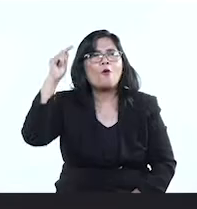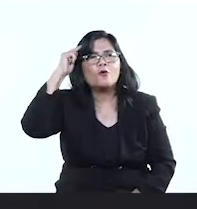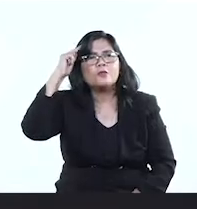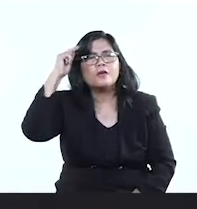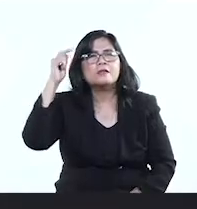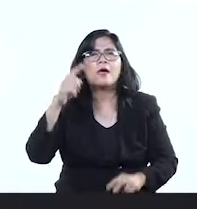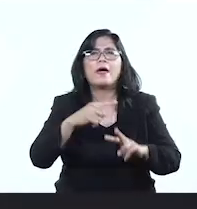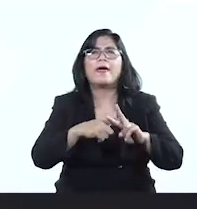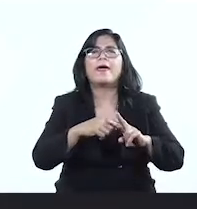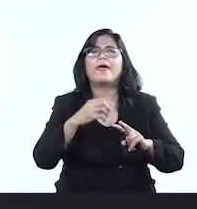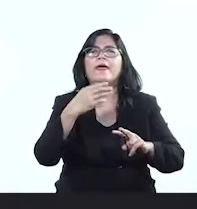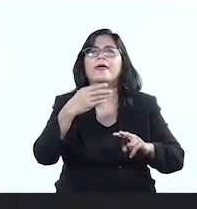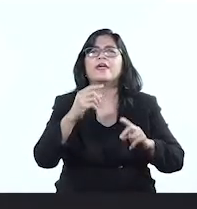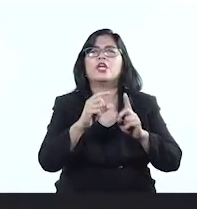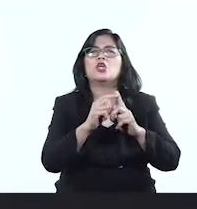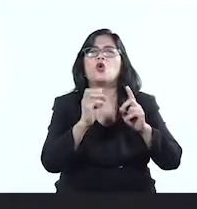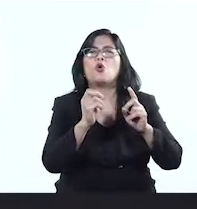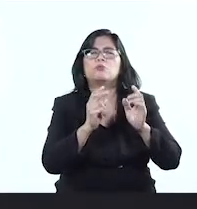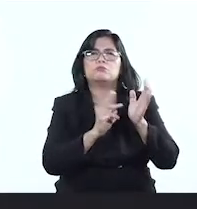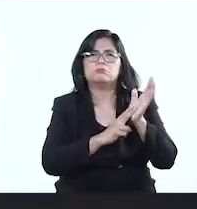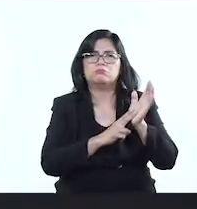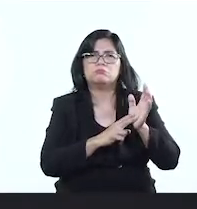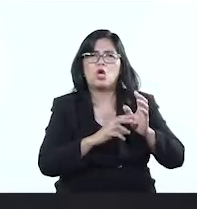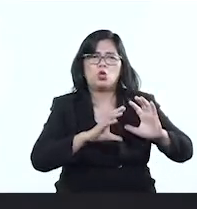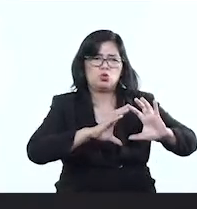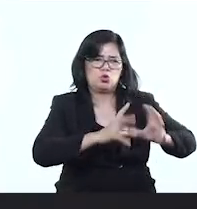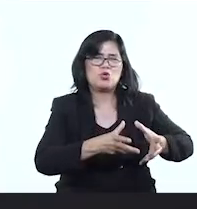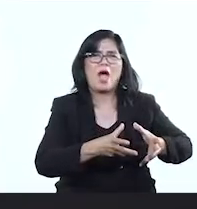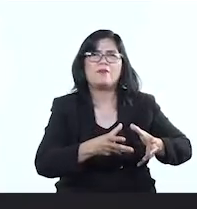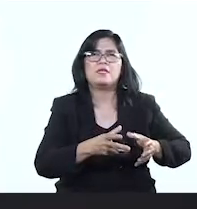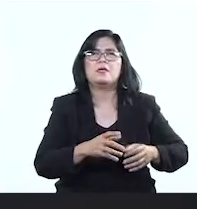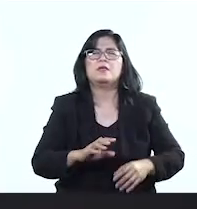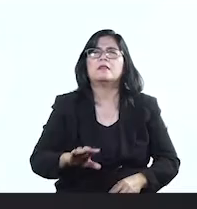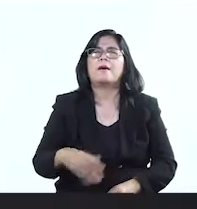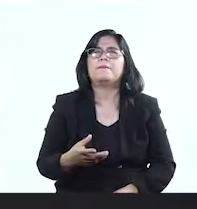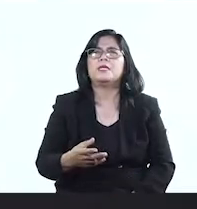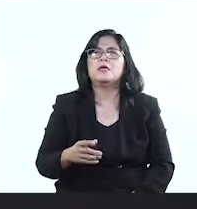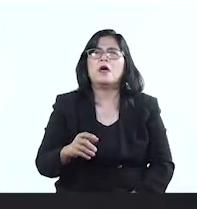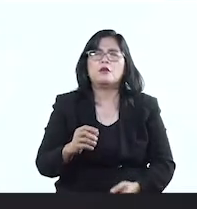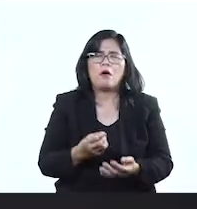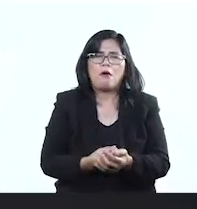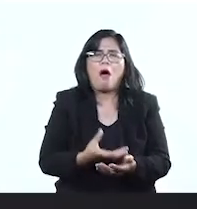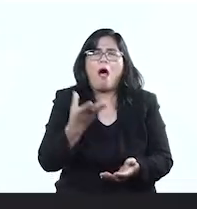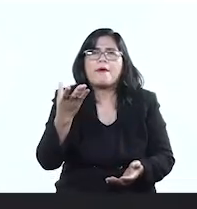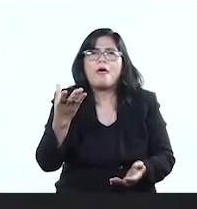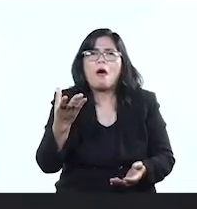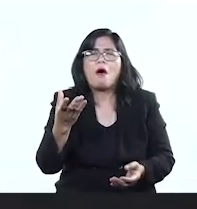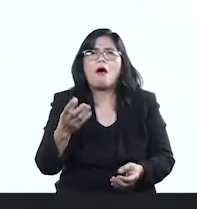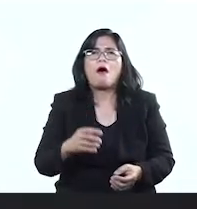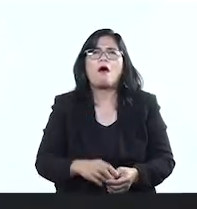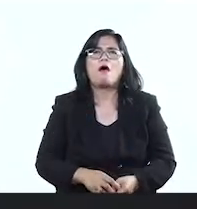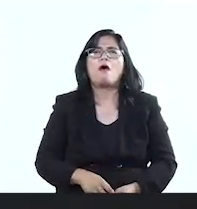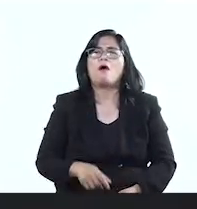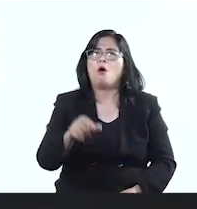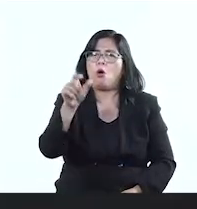hedon sudah Hai Tapi sebaliknya ada mama Tuhan yang betul di Pekan kami sungguh-sungguh hidupnya murni di hadapan Tuhan saya